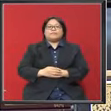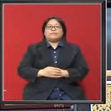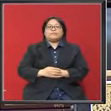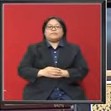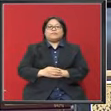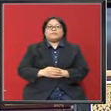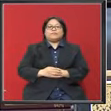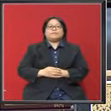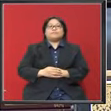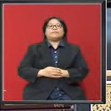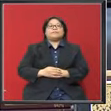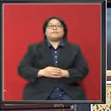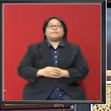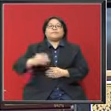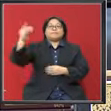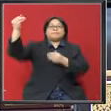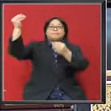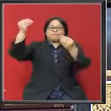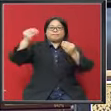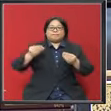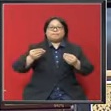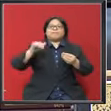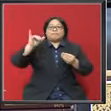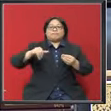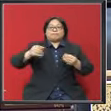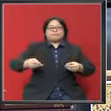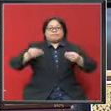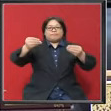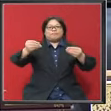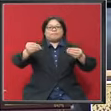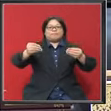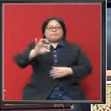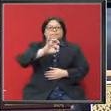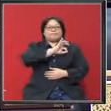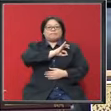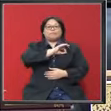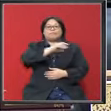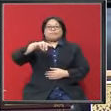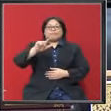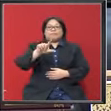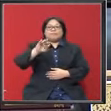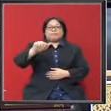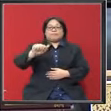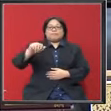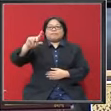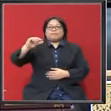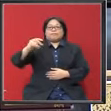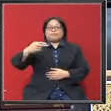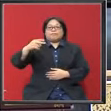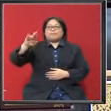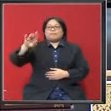yang betulan Agung atas perkenan Baginda untuk menganugerahkan pengingat Panglima gagah berani